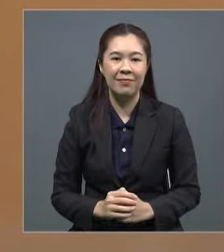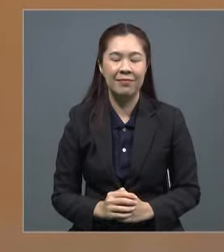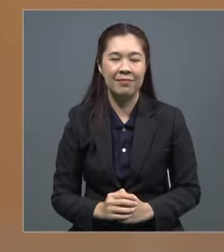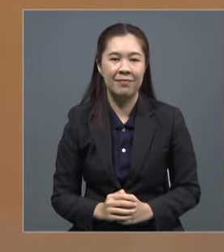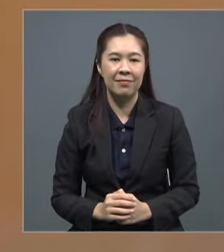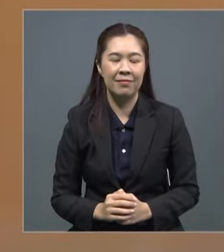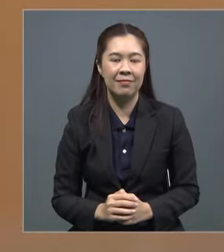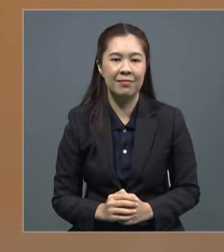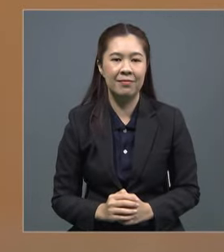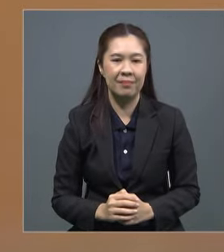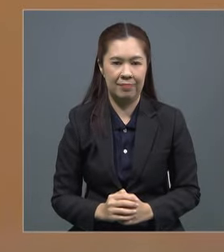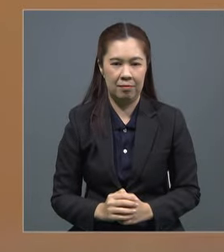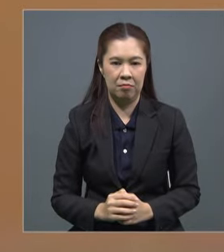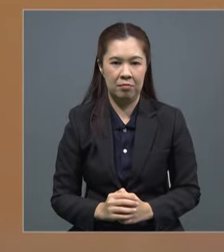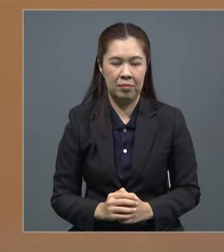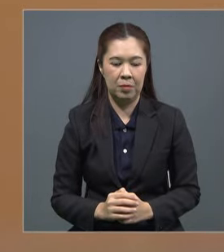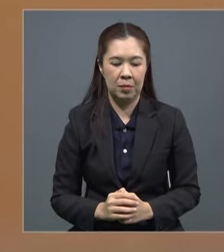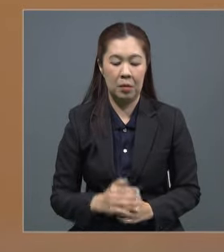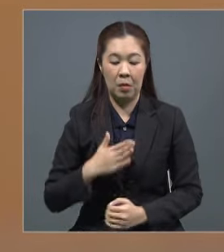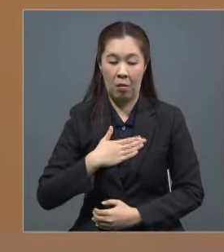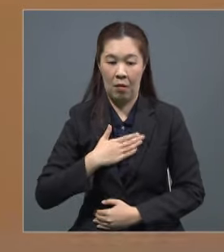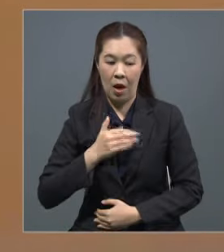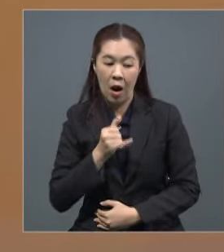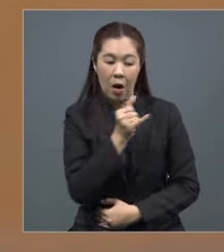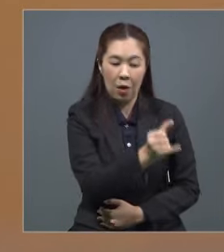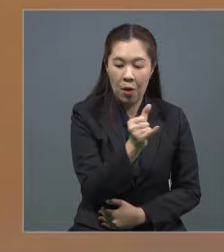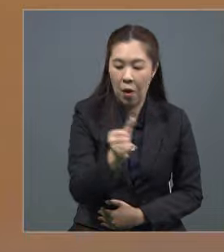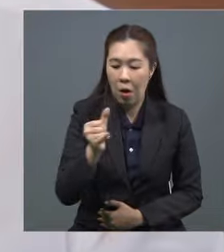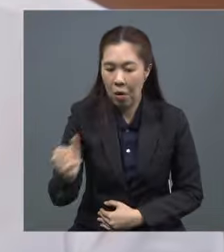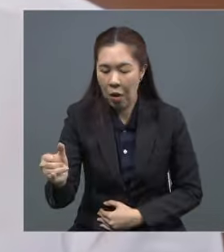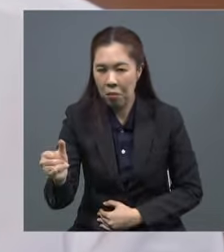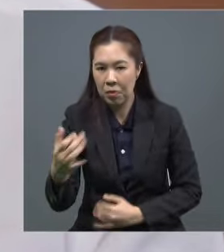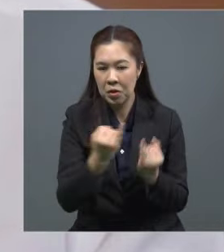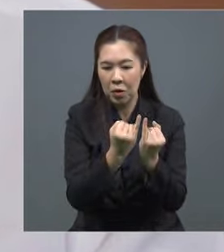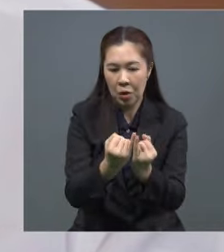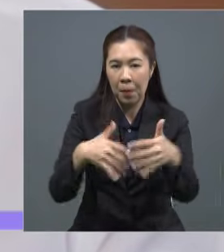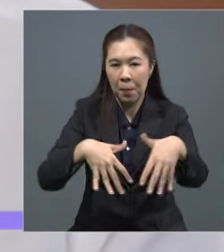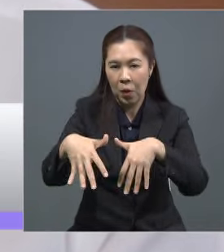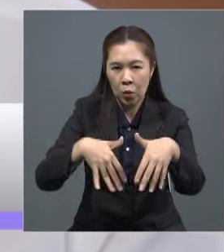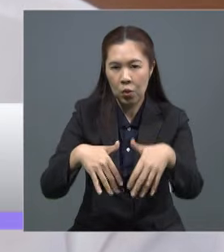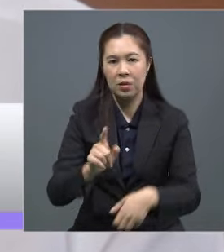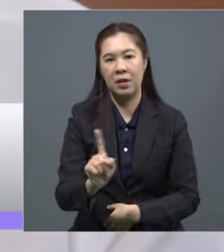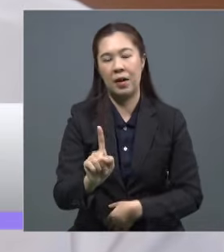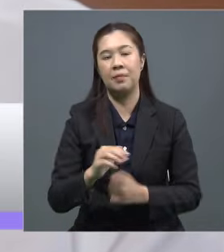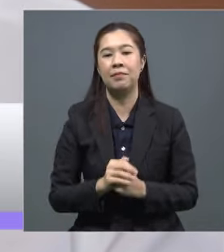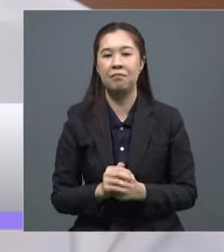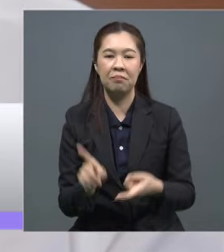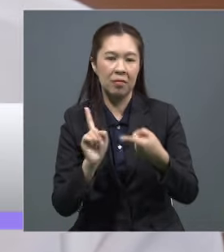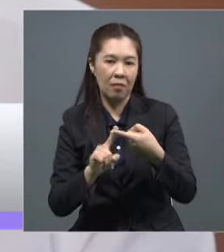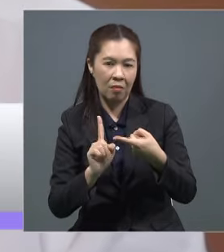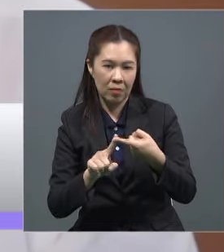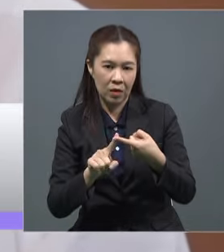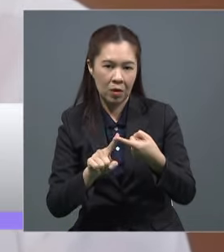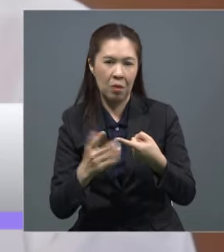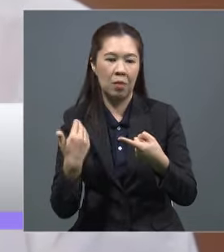ครับแล้วแต่ละครั้งที่ท่านลงไปท่านได้สัมผัสพี่น้องประชาชนเป็นยังไงบ้างครับมันก็ต้องแบ่งเป็น 2-3อย่างนะครับ 1ในแงเรื่องของมวล